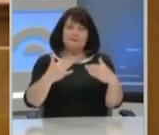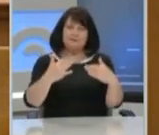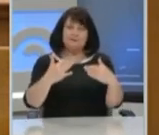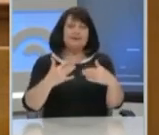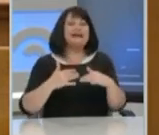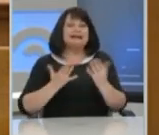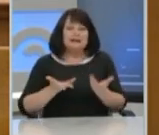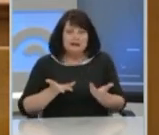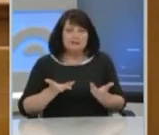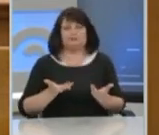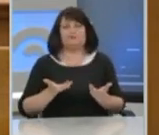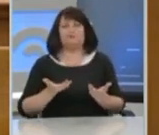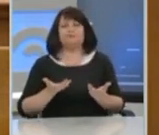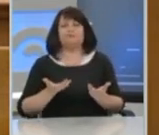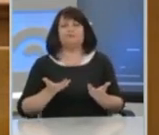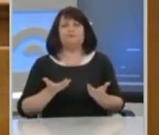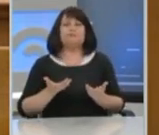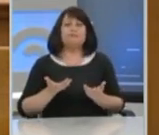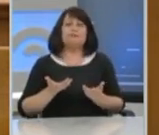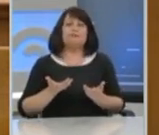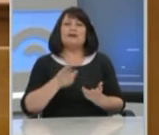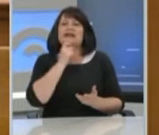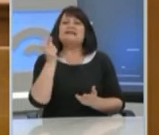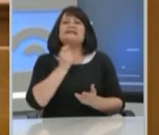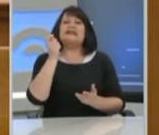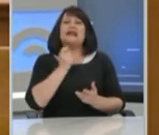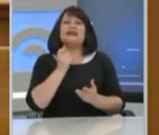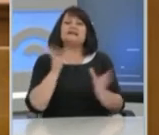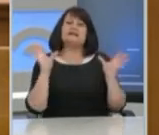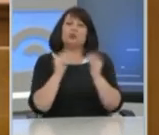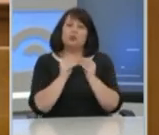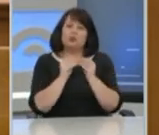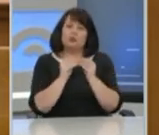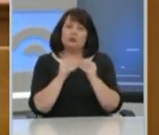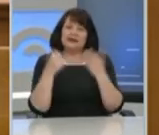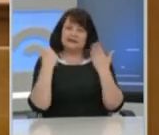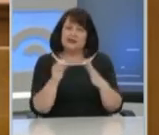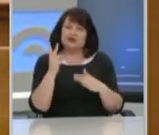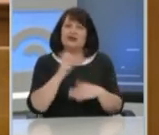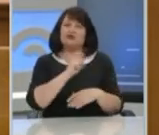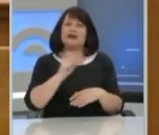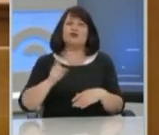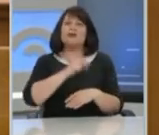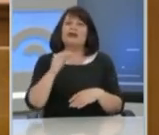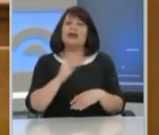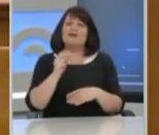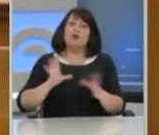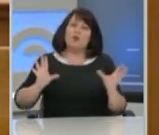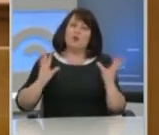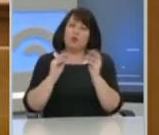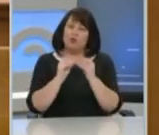κατανομή εφάπαξ επιπλέον σύνταξης 620 εκατομμυρίων ευρώ το Δεκέμβριο του 2016, πριν από